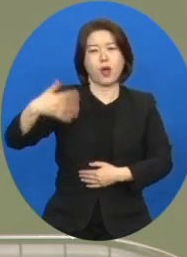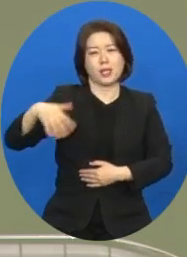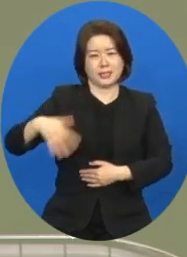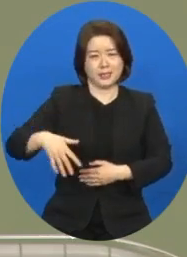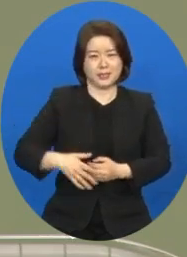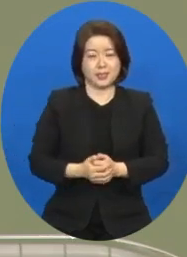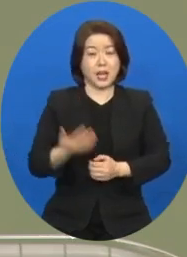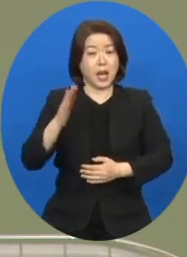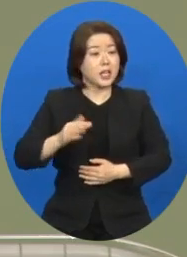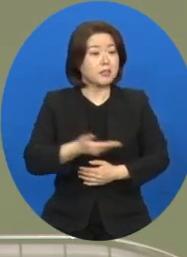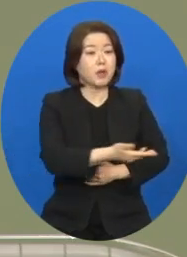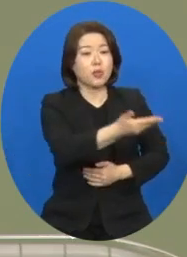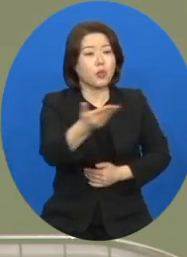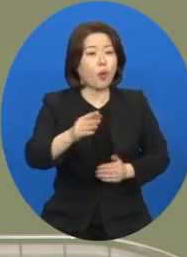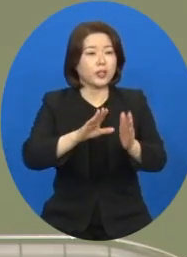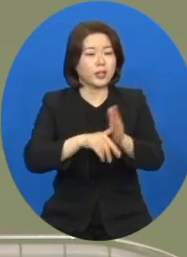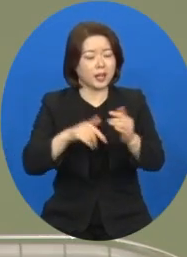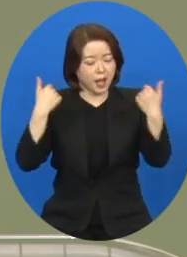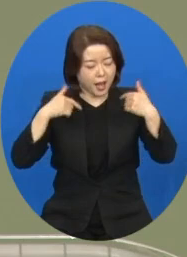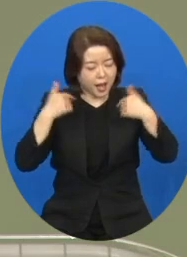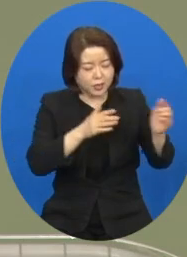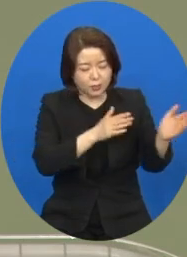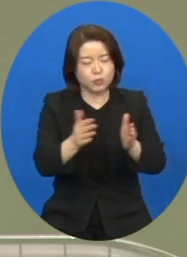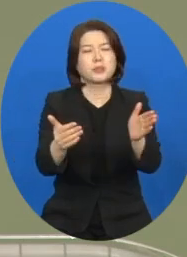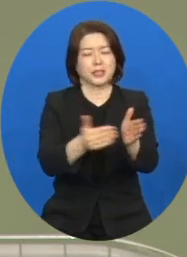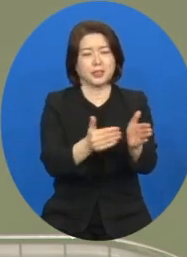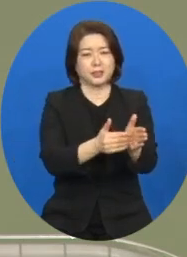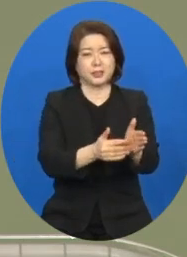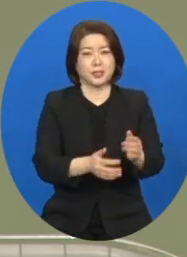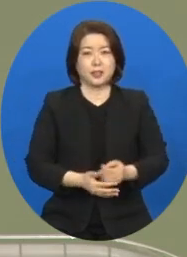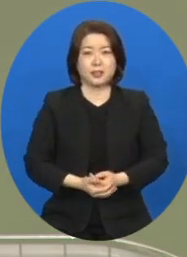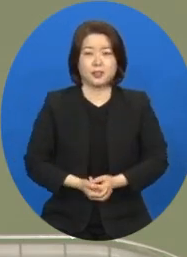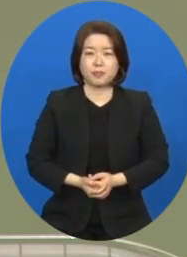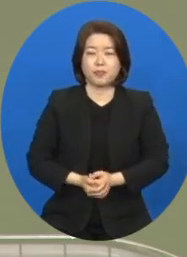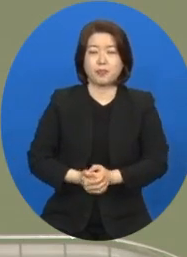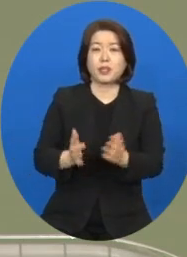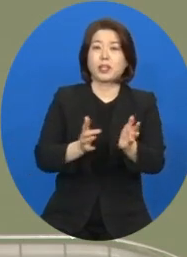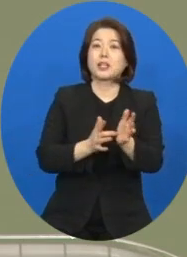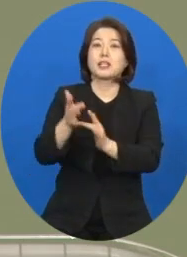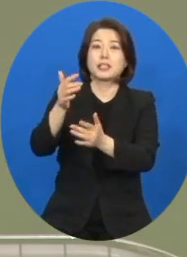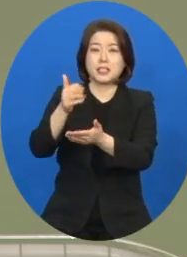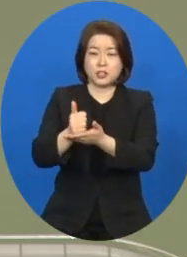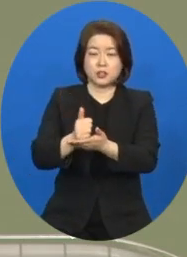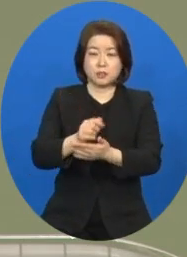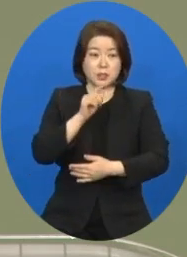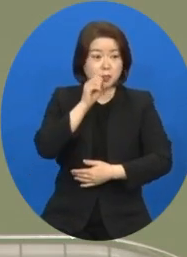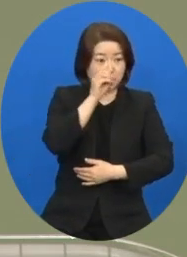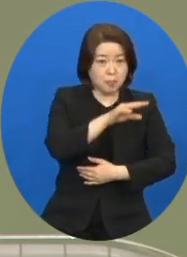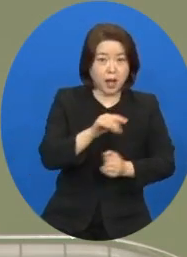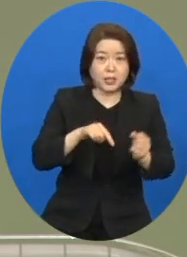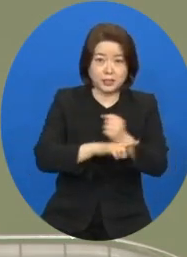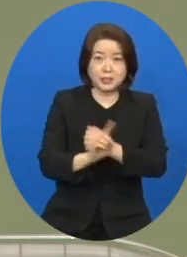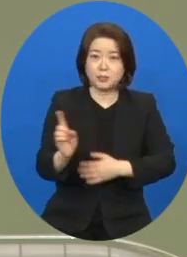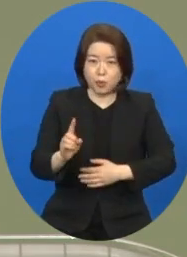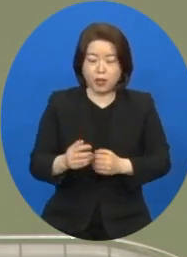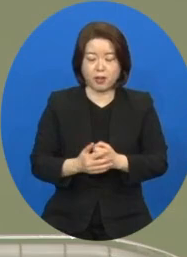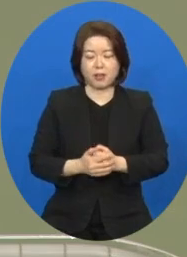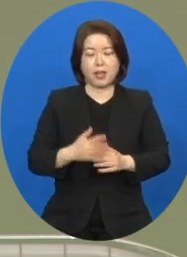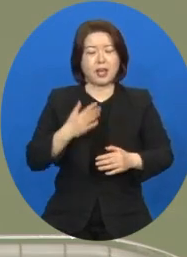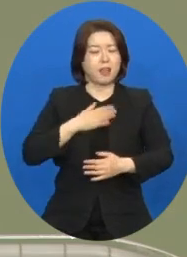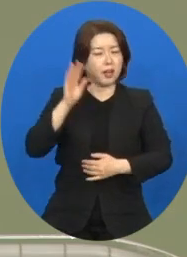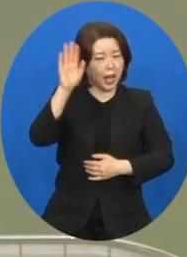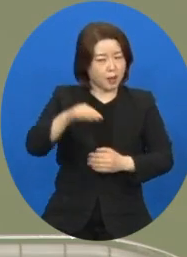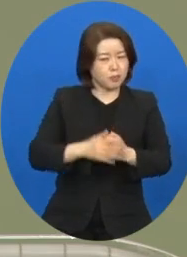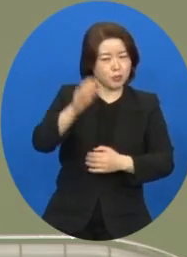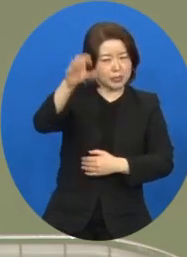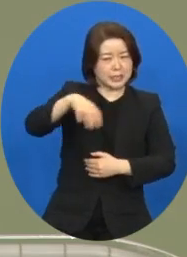그러나 너희 때는 언제나 마련되어 있다. 예수님이 말씀하신 것은 이제 내가 십자가를 져야